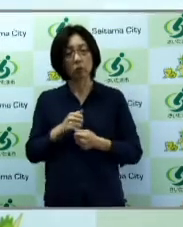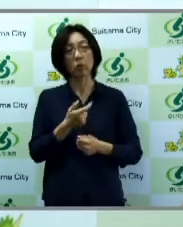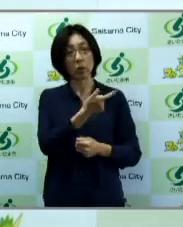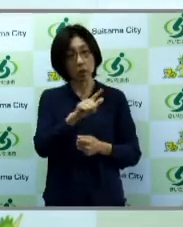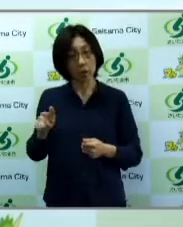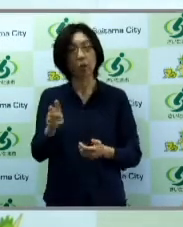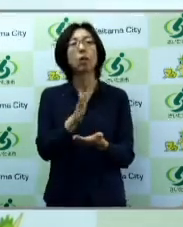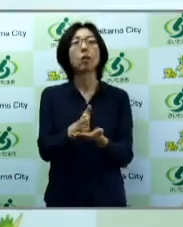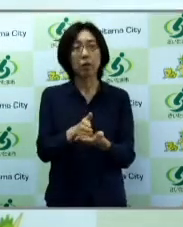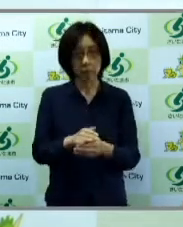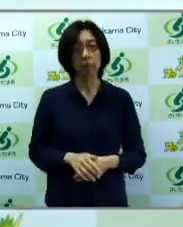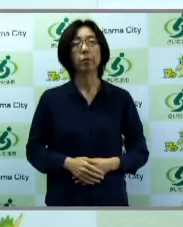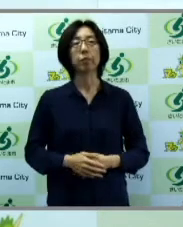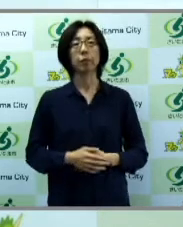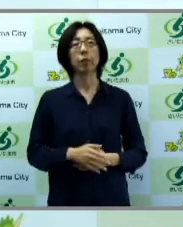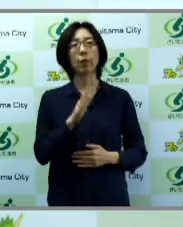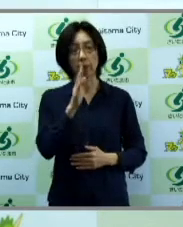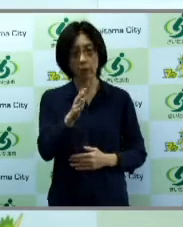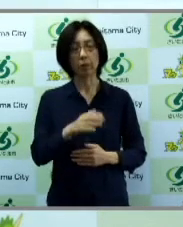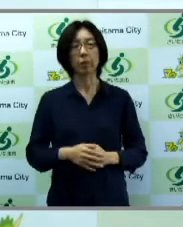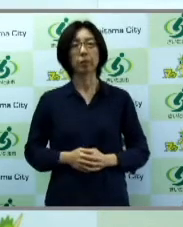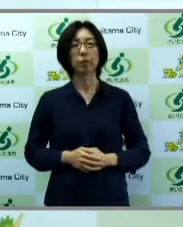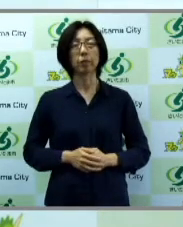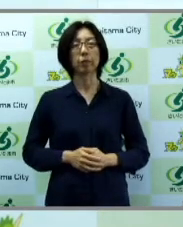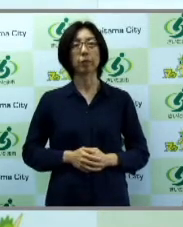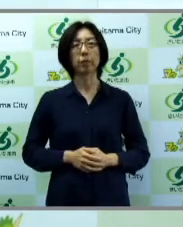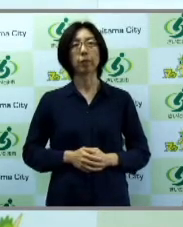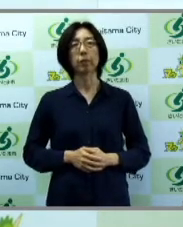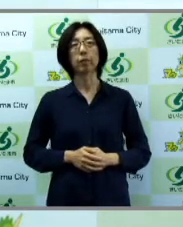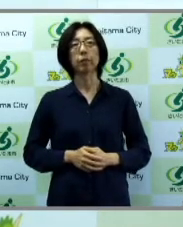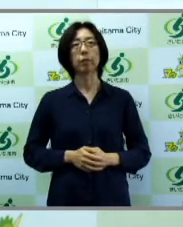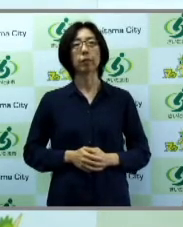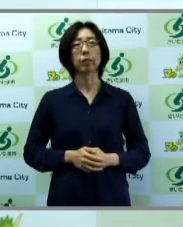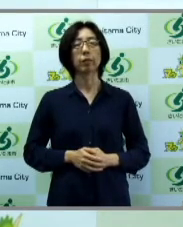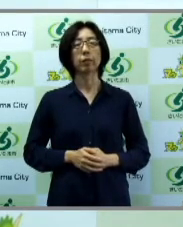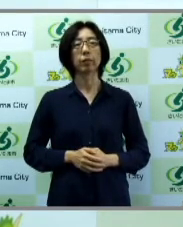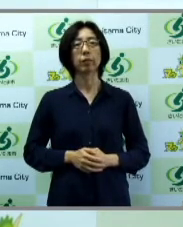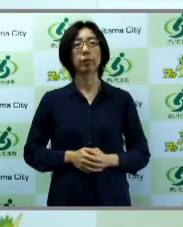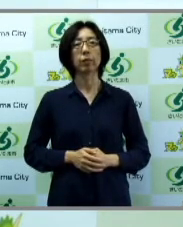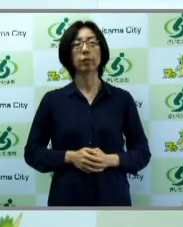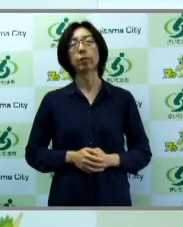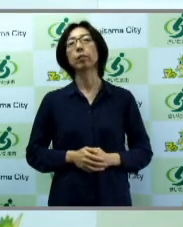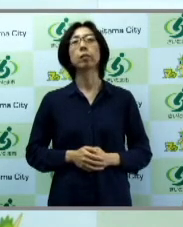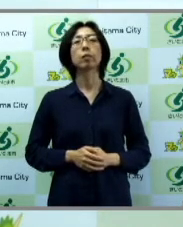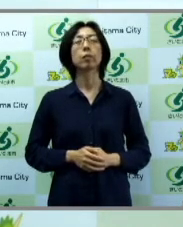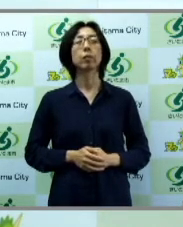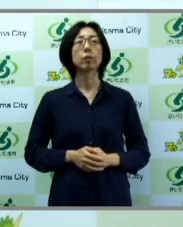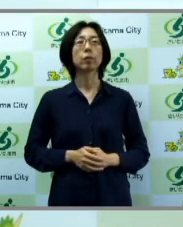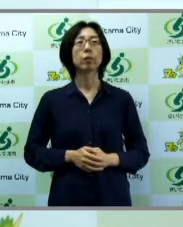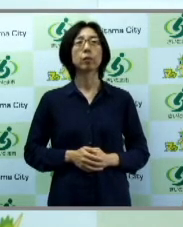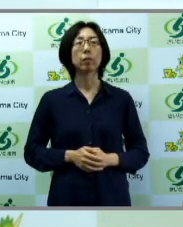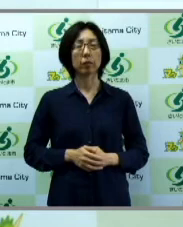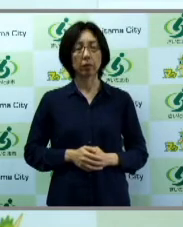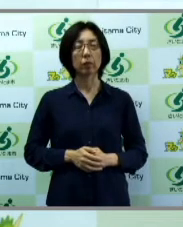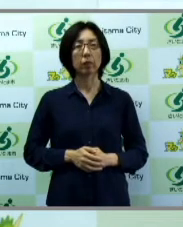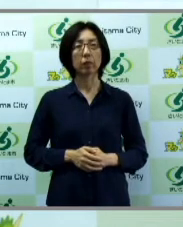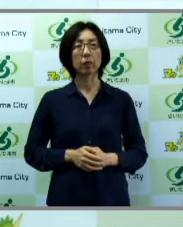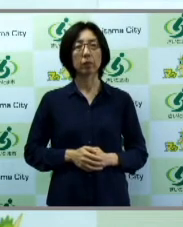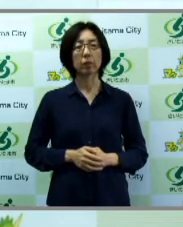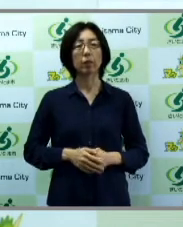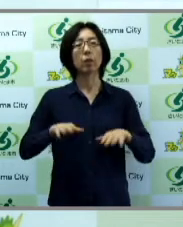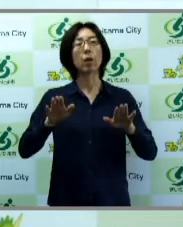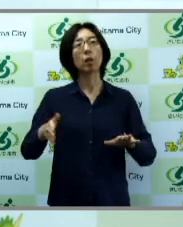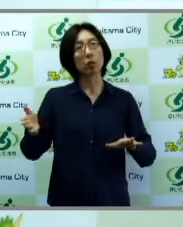はい、 それでは感謝質問にお答えをしたいと思います。まず近年雨の降り